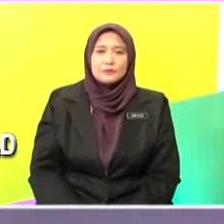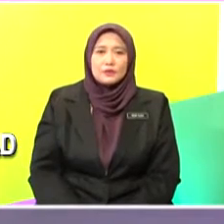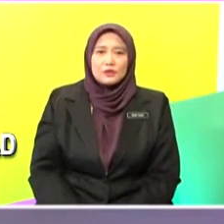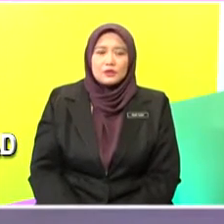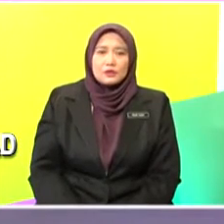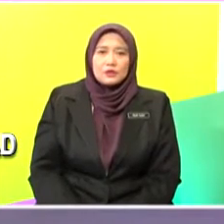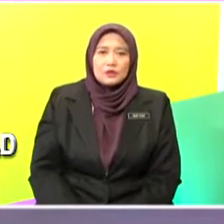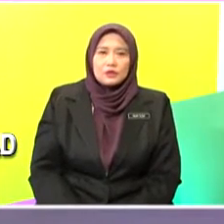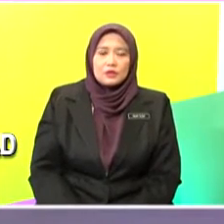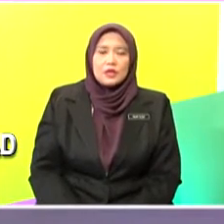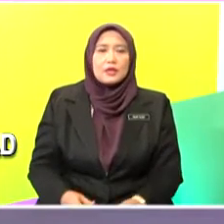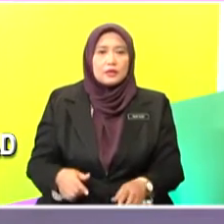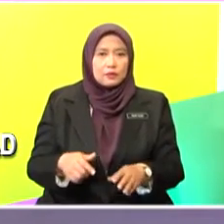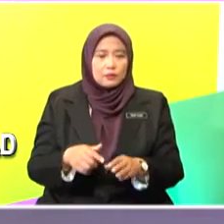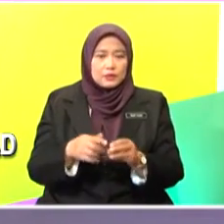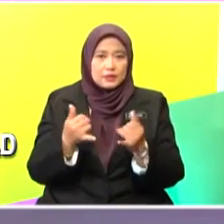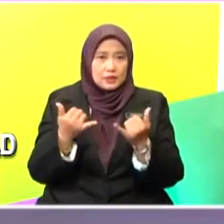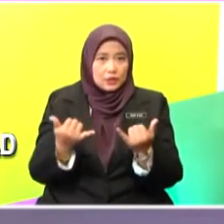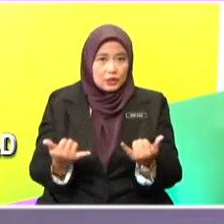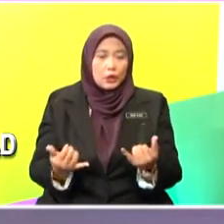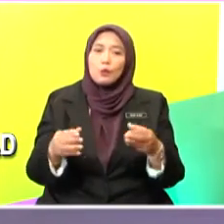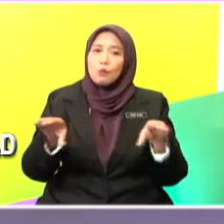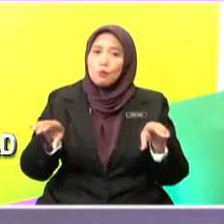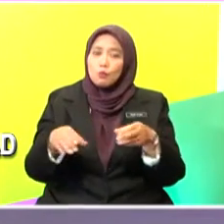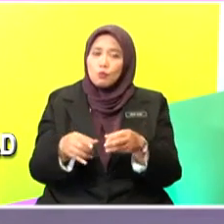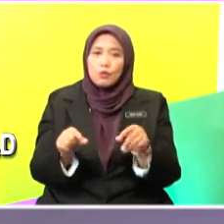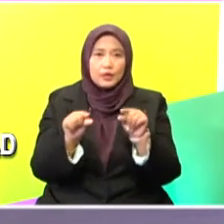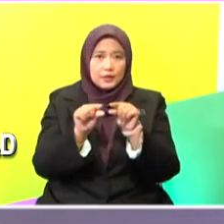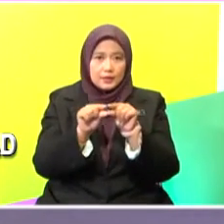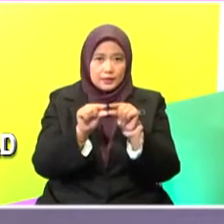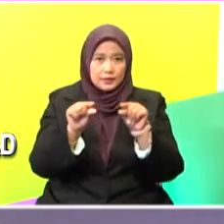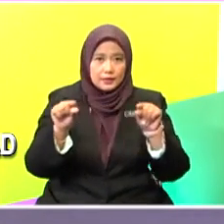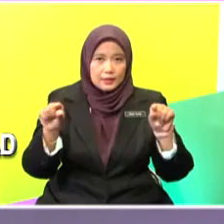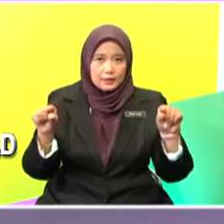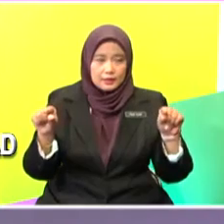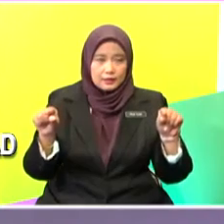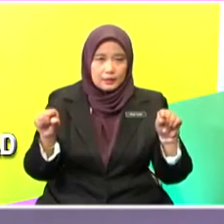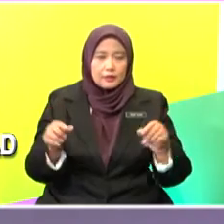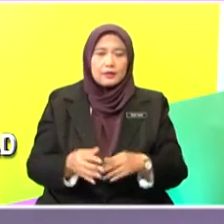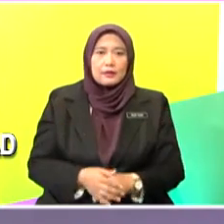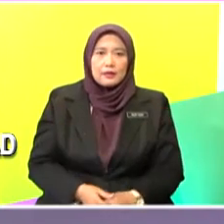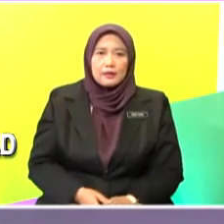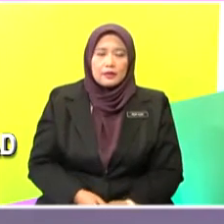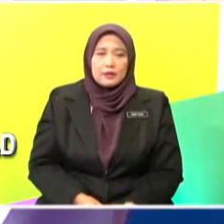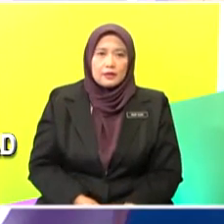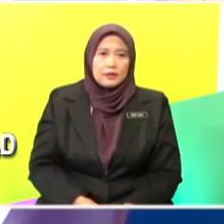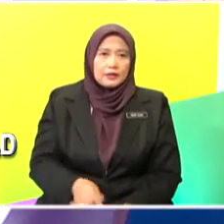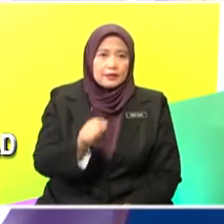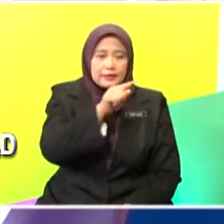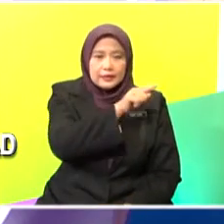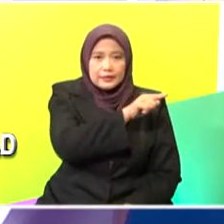buat garisan melintang. Melintang daripada kiri ke kanan. Okey.